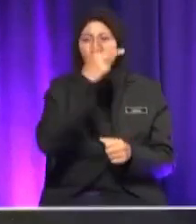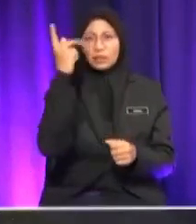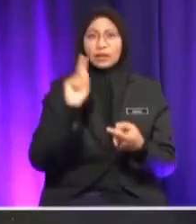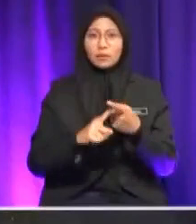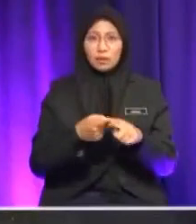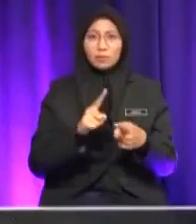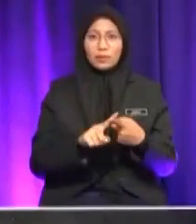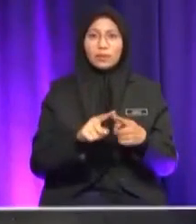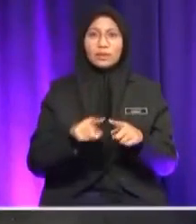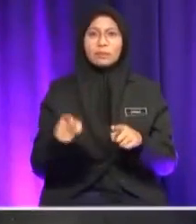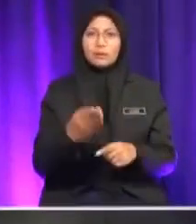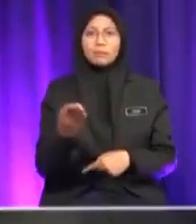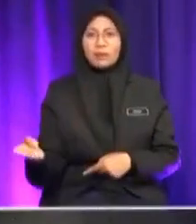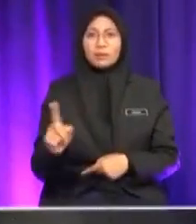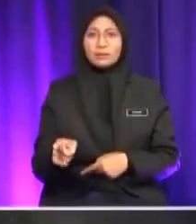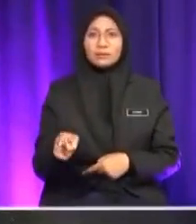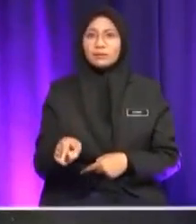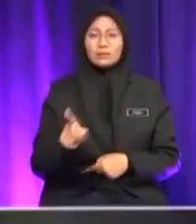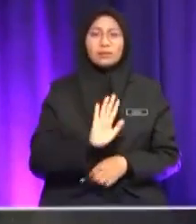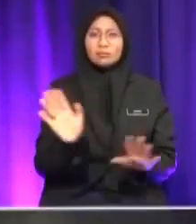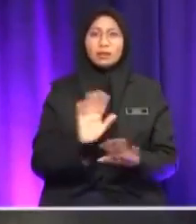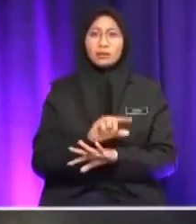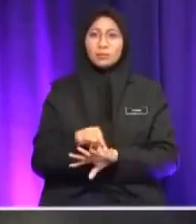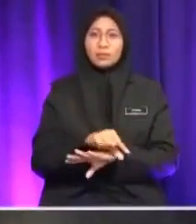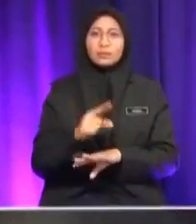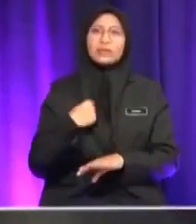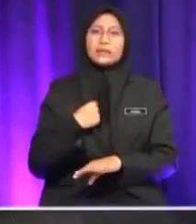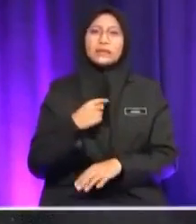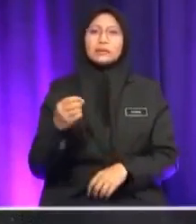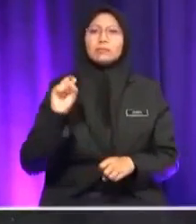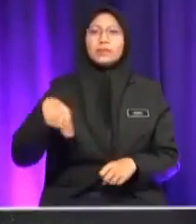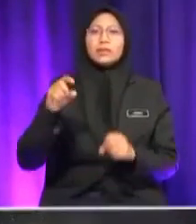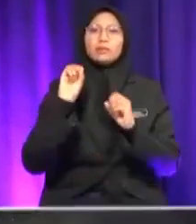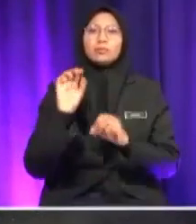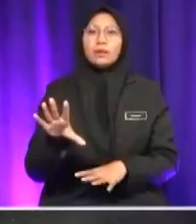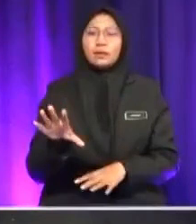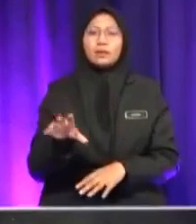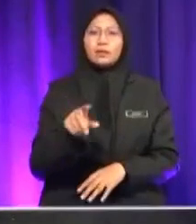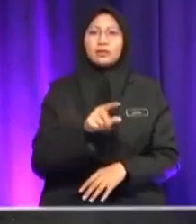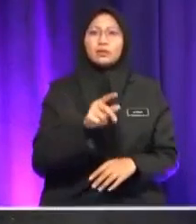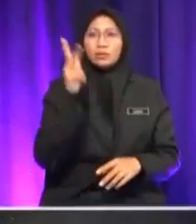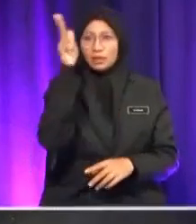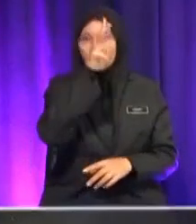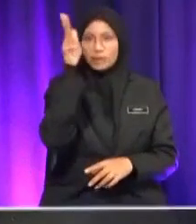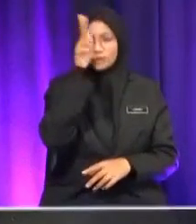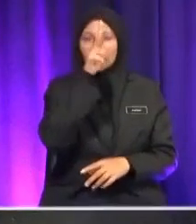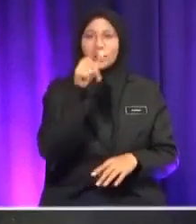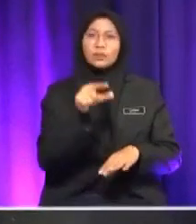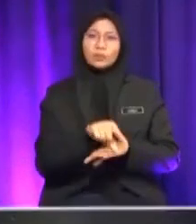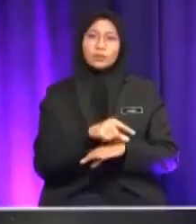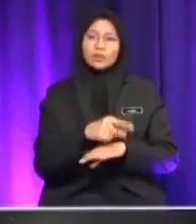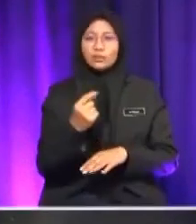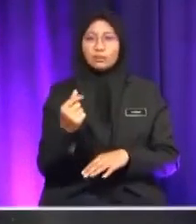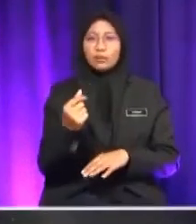barang itu kita tak gunakan, nanti kita kena buang barang itu dan kerajaan pula terpaksa menggunakan duit untuk